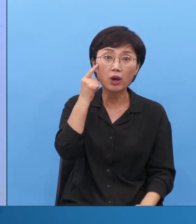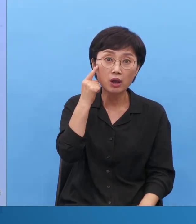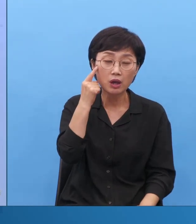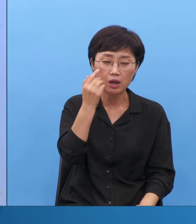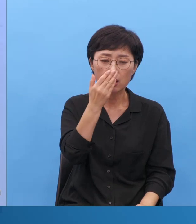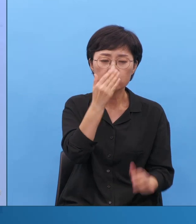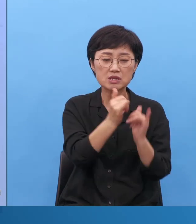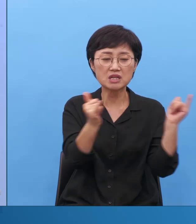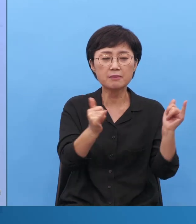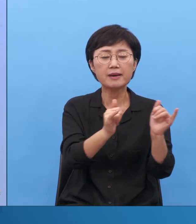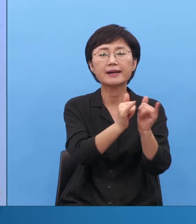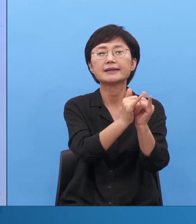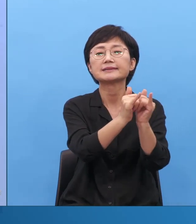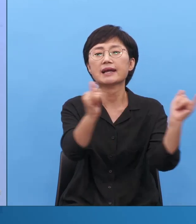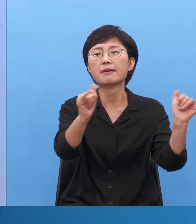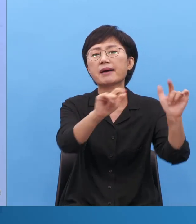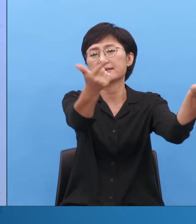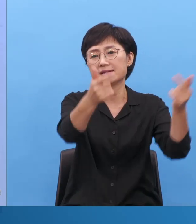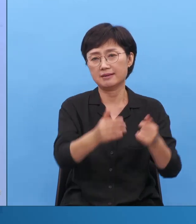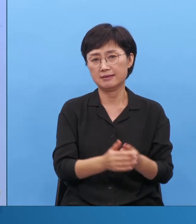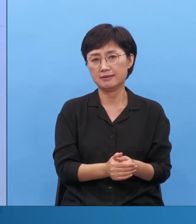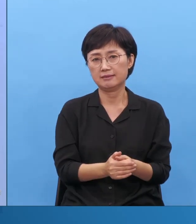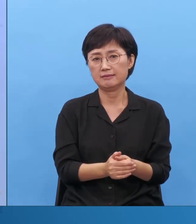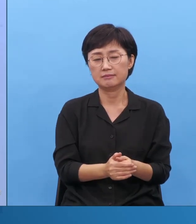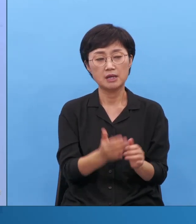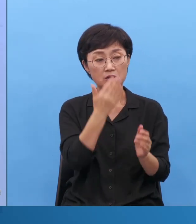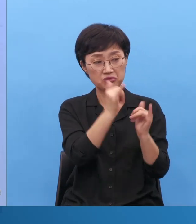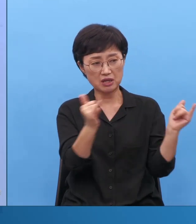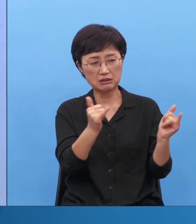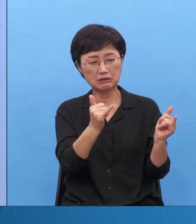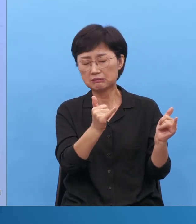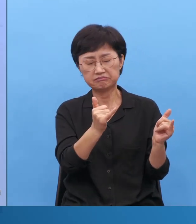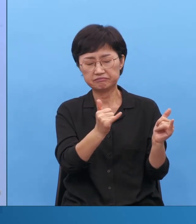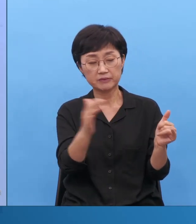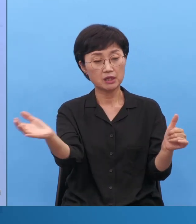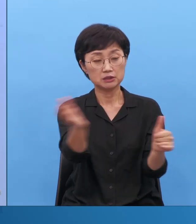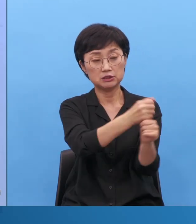기본이고 완전히 그래야 돼요. being killed in gas chambers or being,